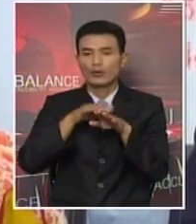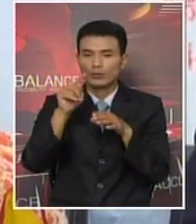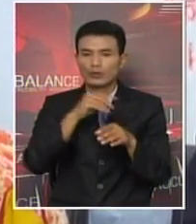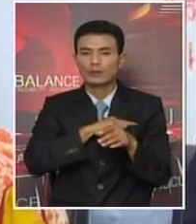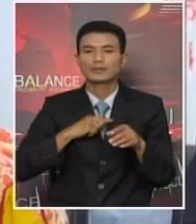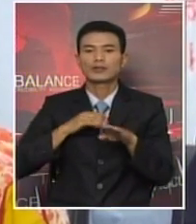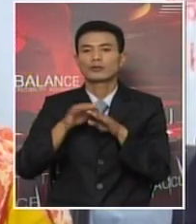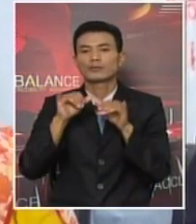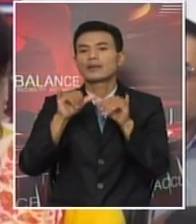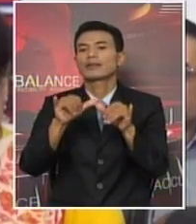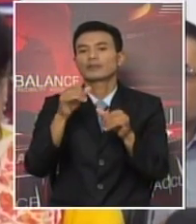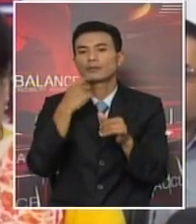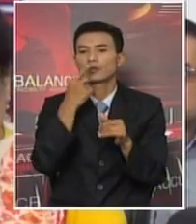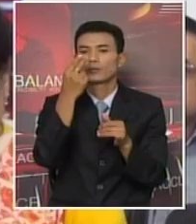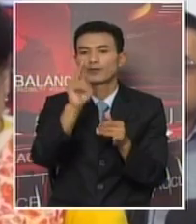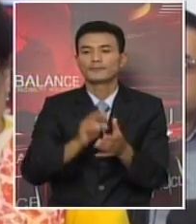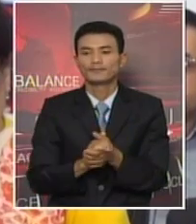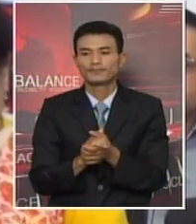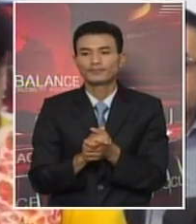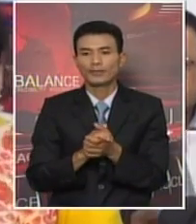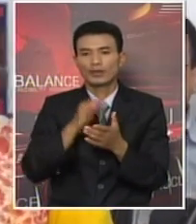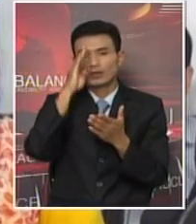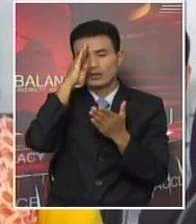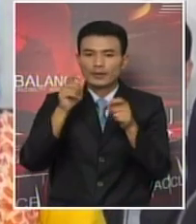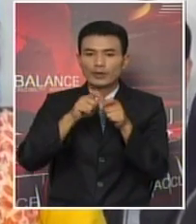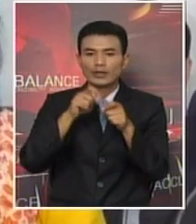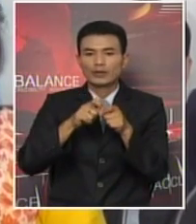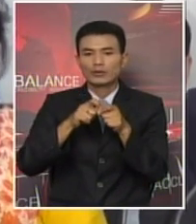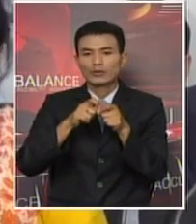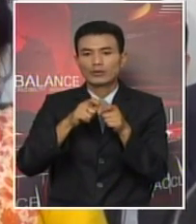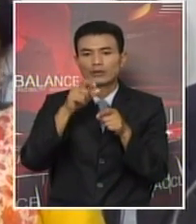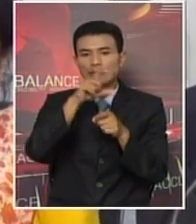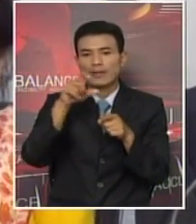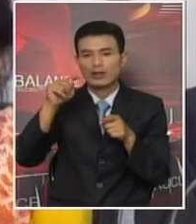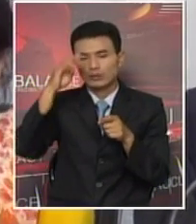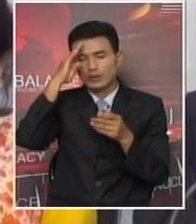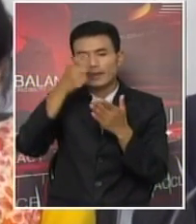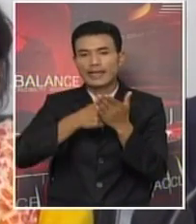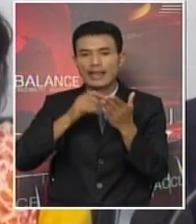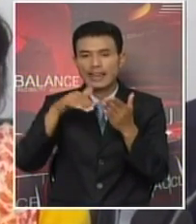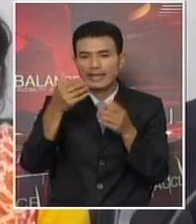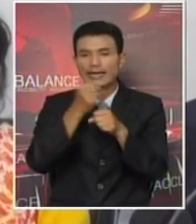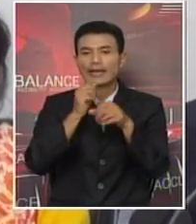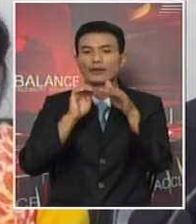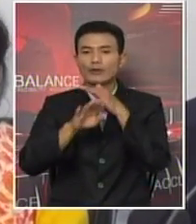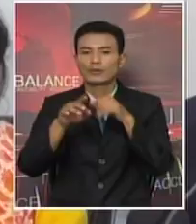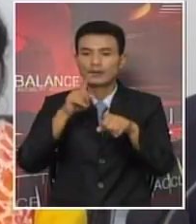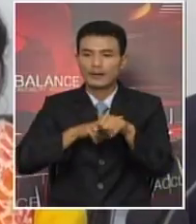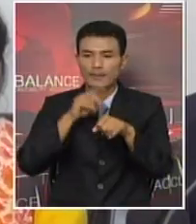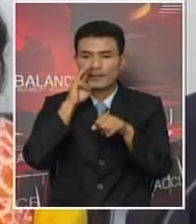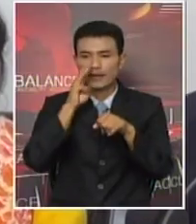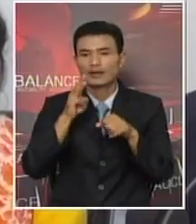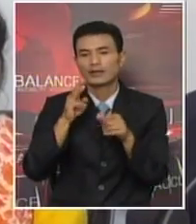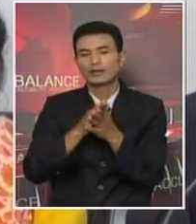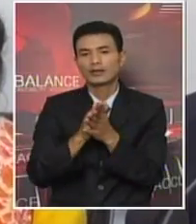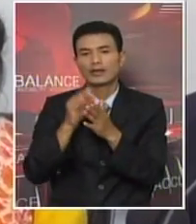पनि सकिएको बताए। संविधान सभाबाट बनेको नेपालको संविधानलाई कार्यान्वयनको क्रममा तेस्रो चरणको